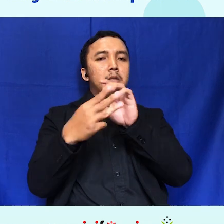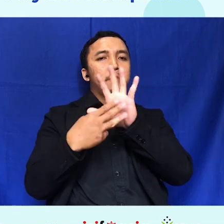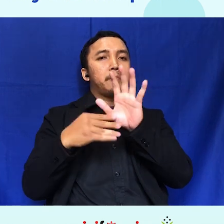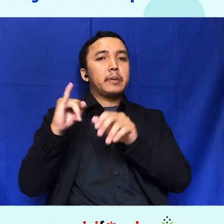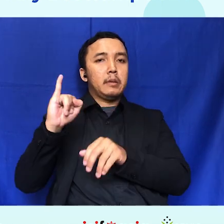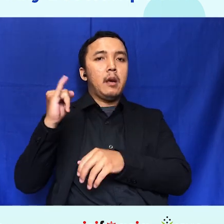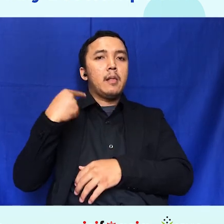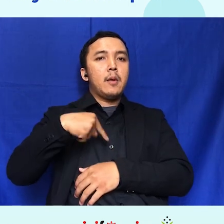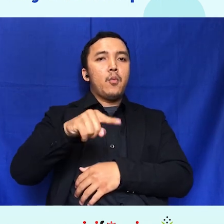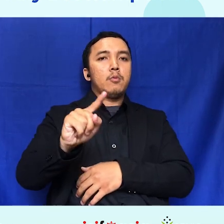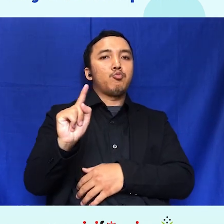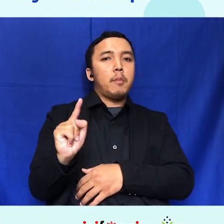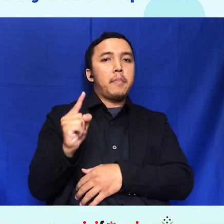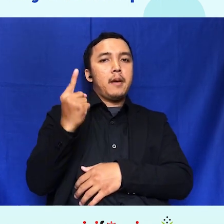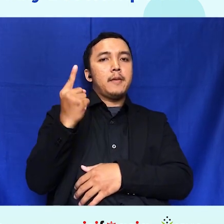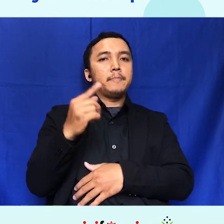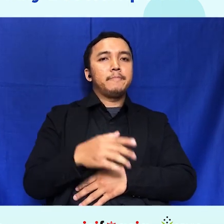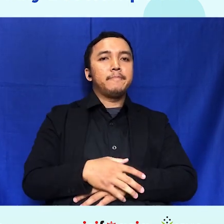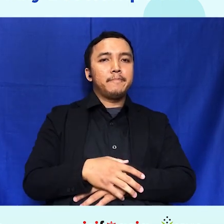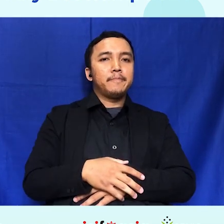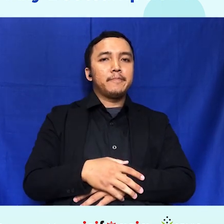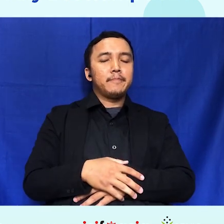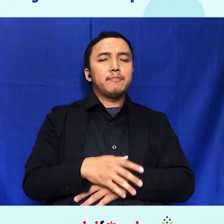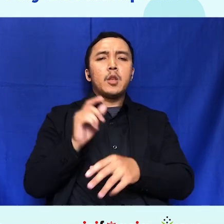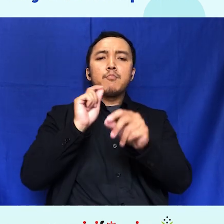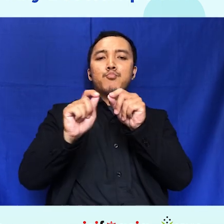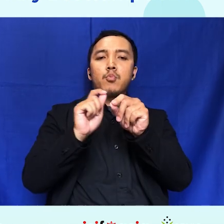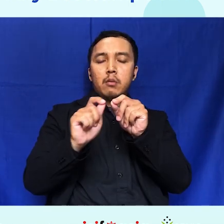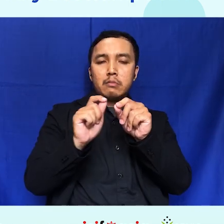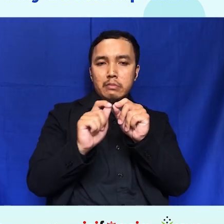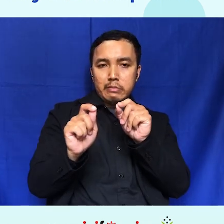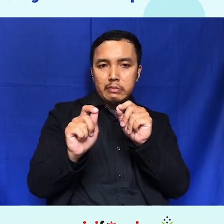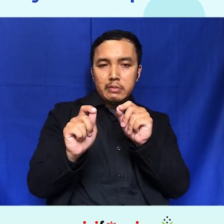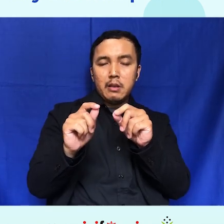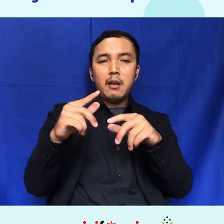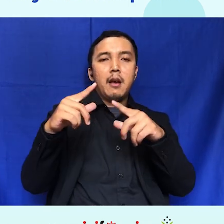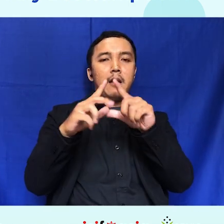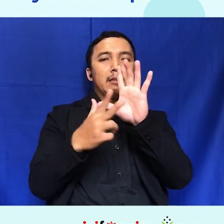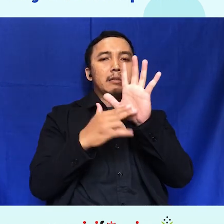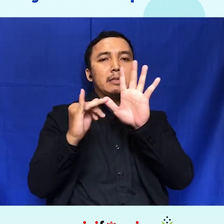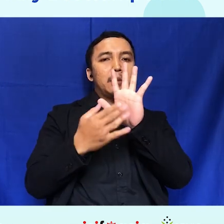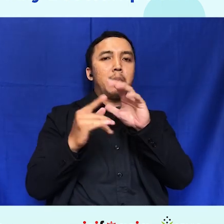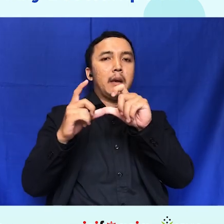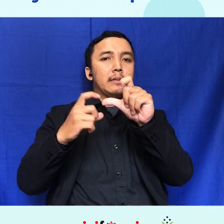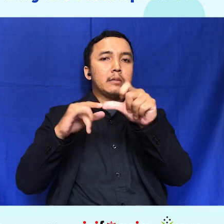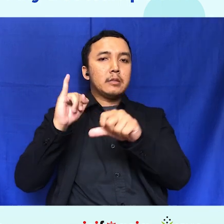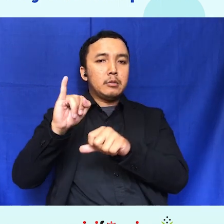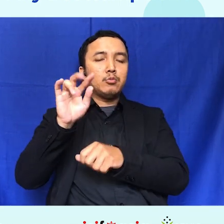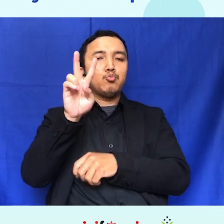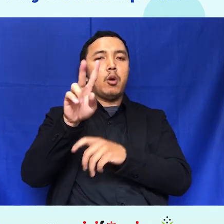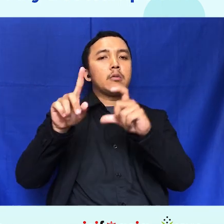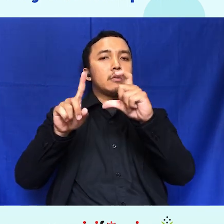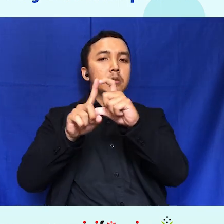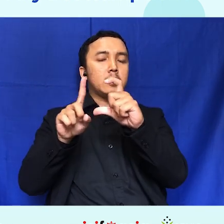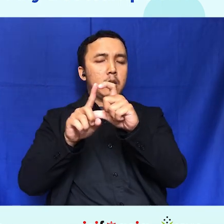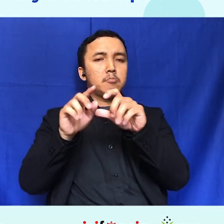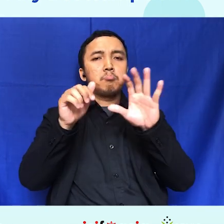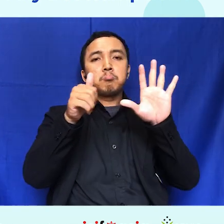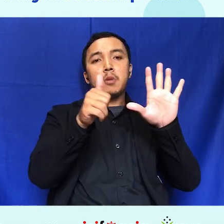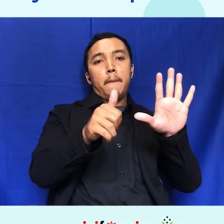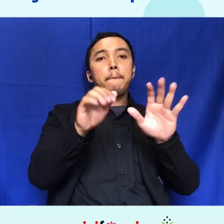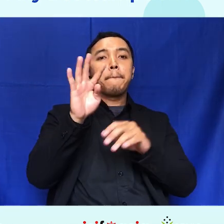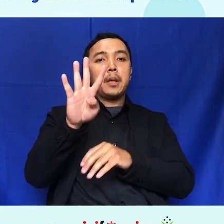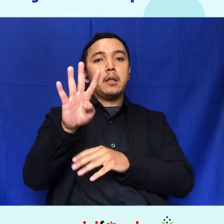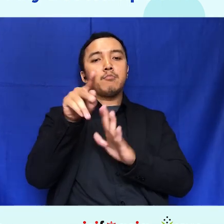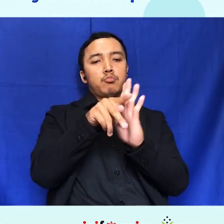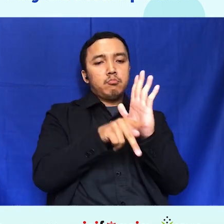Lewati ke konten utama button. Main landmark list with 3 items membuat karakter animasi 2D, 2 dimensi, untuk menjadi animator hatching level 2 nilai exam, 0 progress kelas 64 progress. Berlanjut